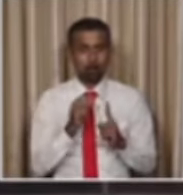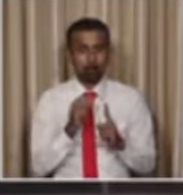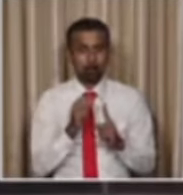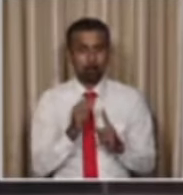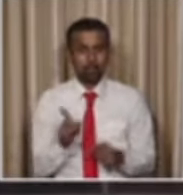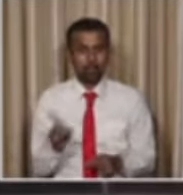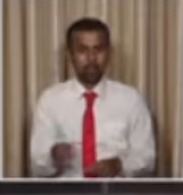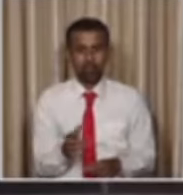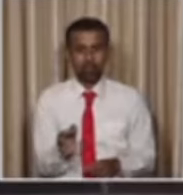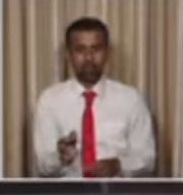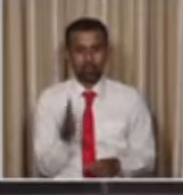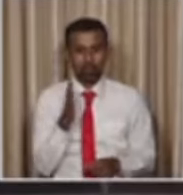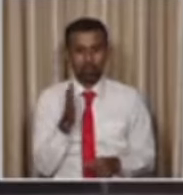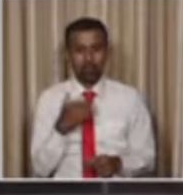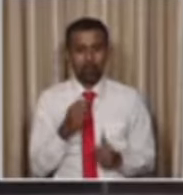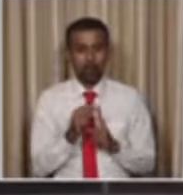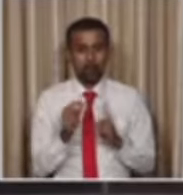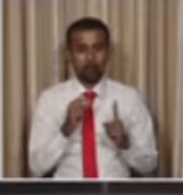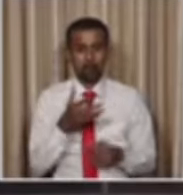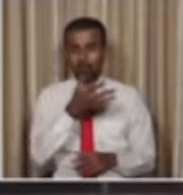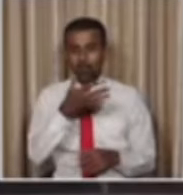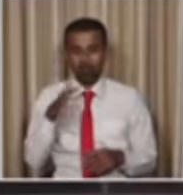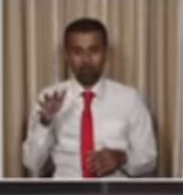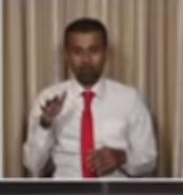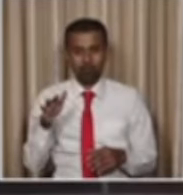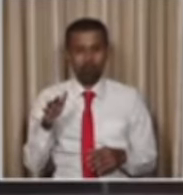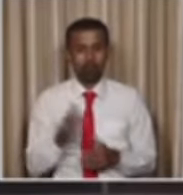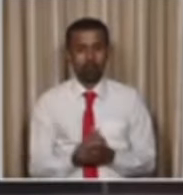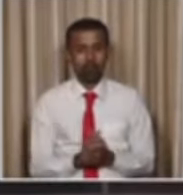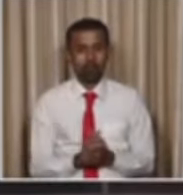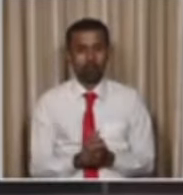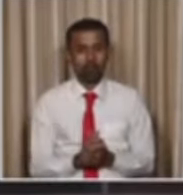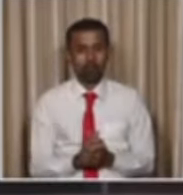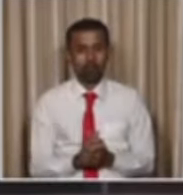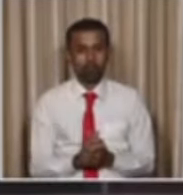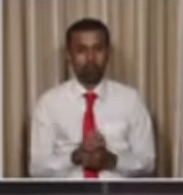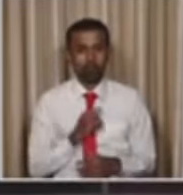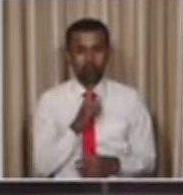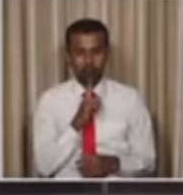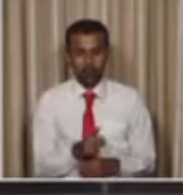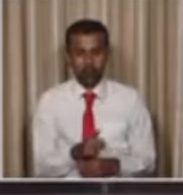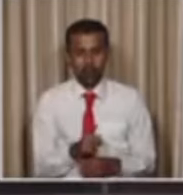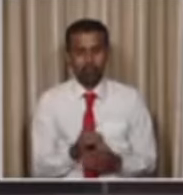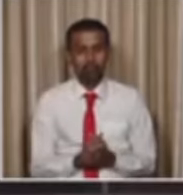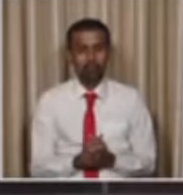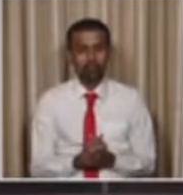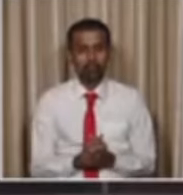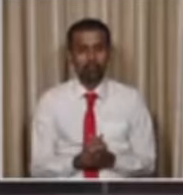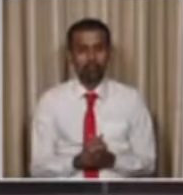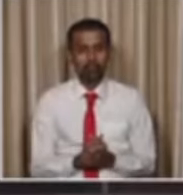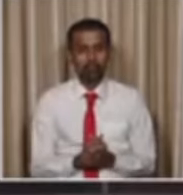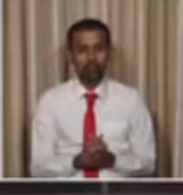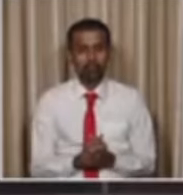දිනක් තානම් කළා. අපි පාර්ලිමේන්තුවෙන් ඉවත් කරන්න එතුමා කටයුතු කළා. මම කියන්නේ සභාපතිතුමනි